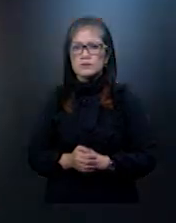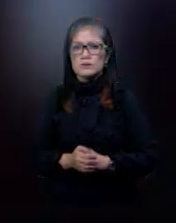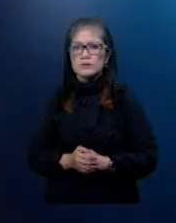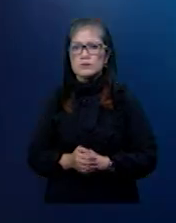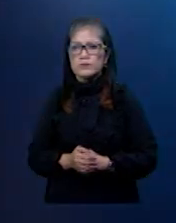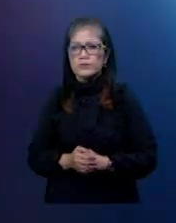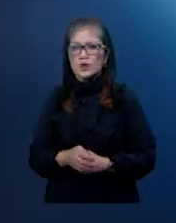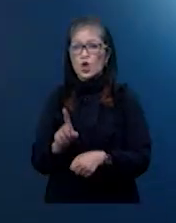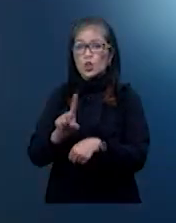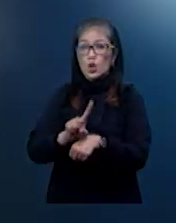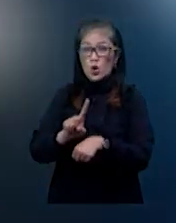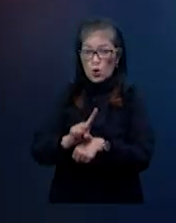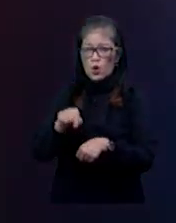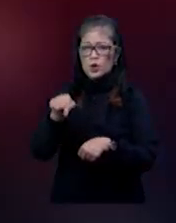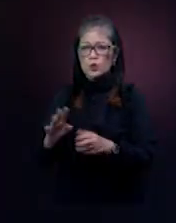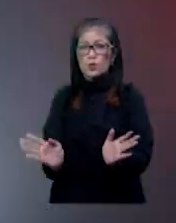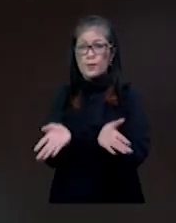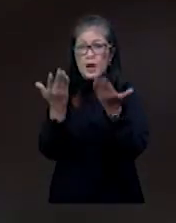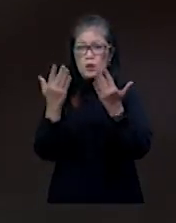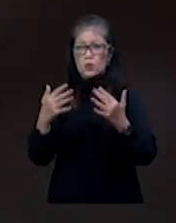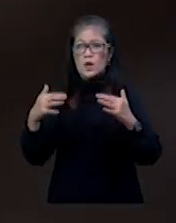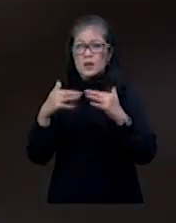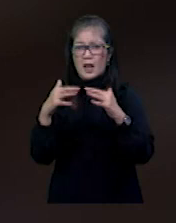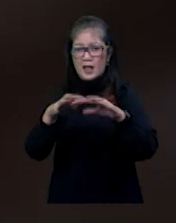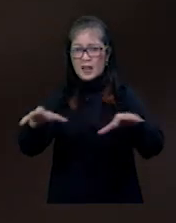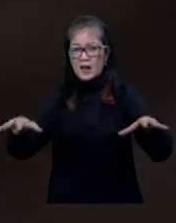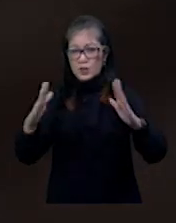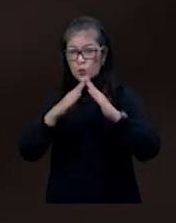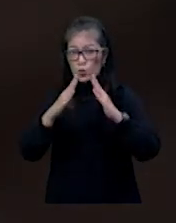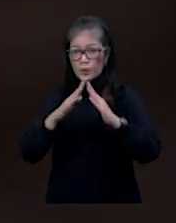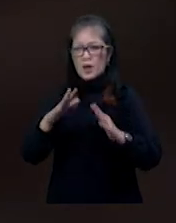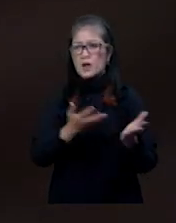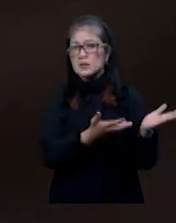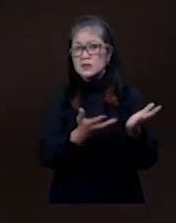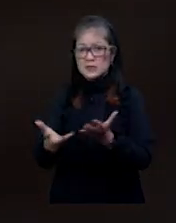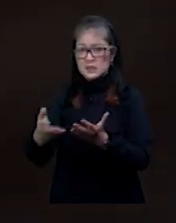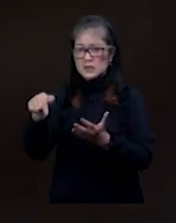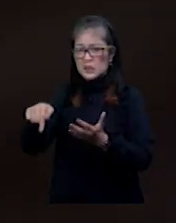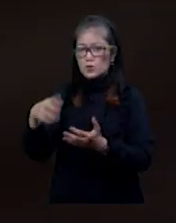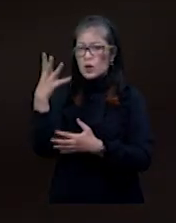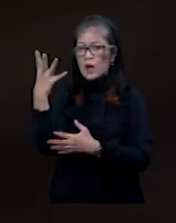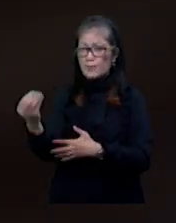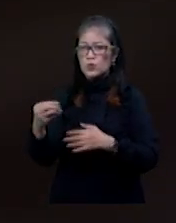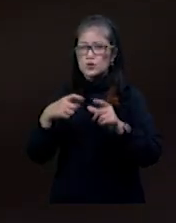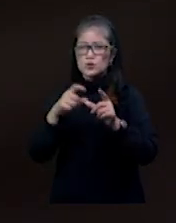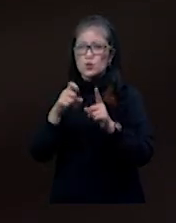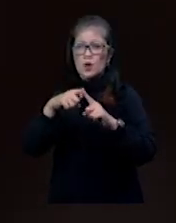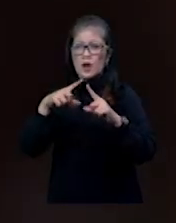Toko bangunan Maju Jaya dan rumah tinggal di Kampung Ceper, Desa Sukasari, Sarang Baru, Kabupaten Bekasi, Jawa Barat ludes